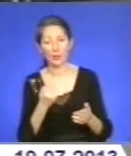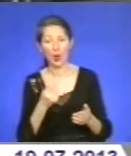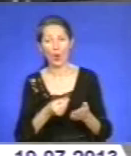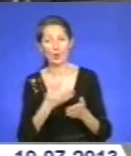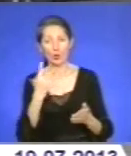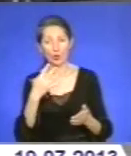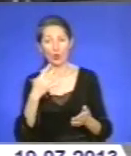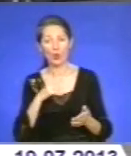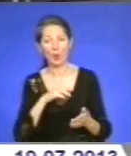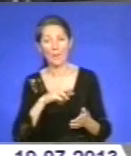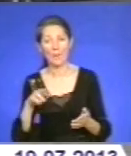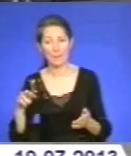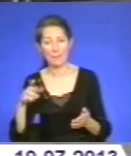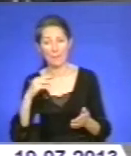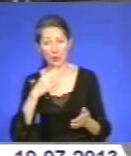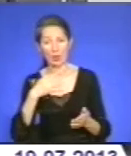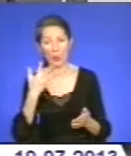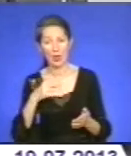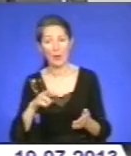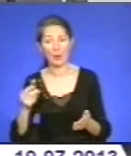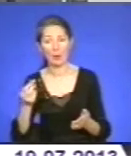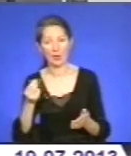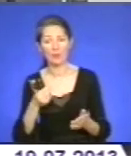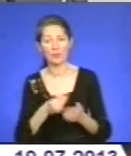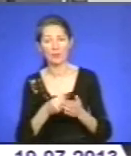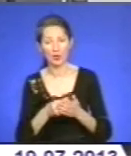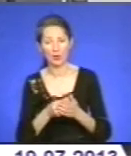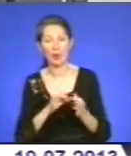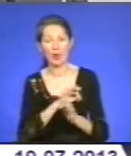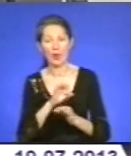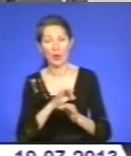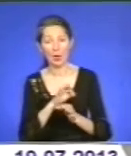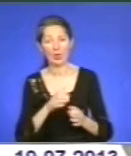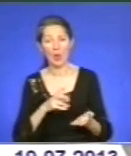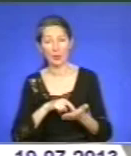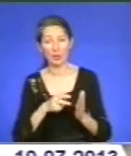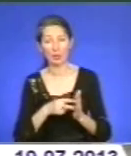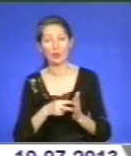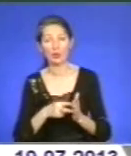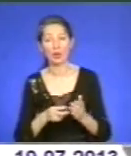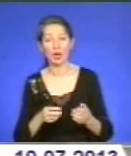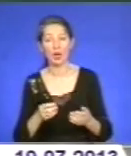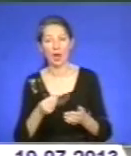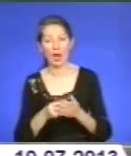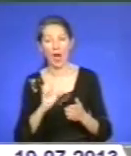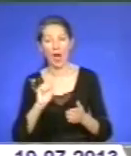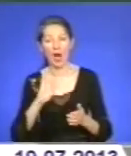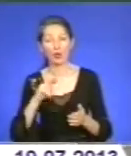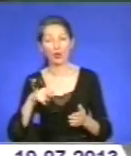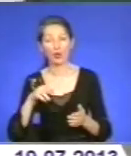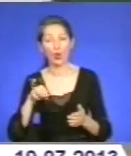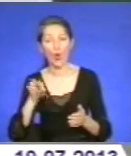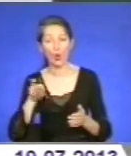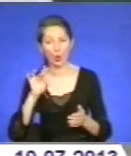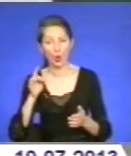мільйонів гривень. Фінансувати проекти планують з бюджету Української транспортної асоціації, Укравтодору, а також за рахунок приватних